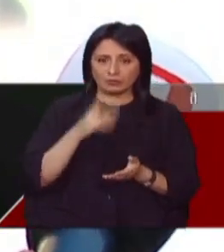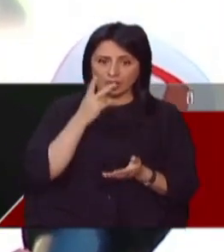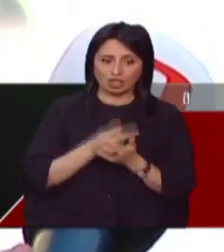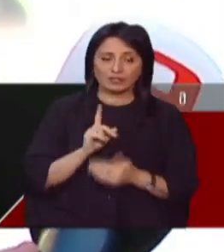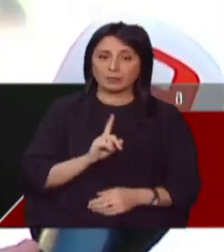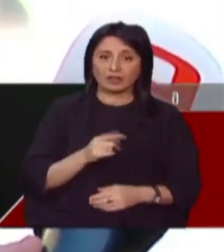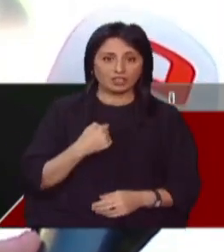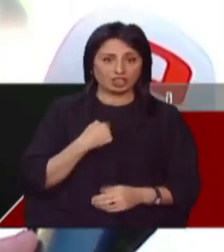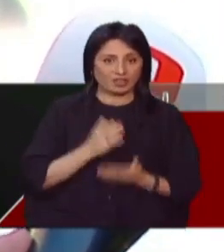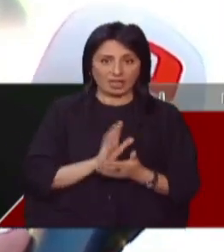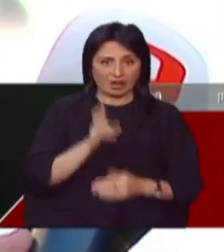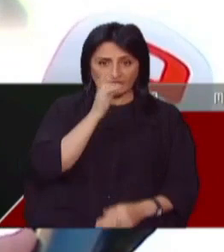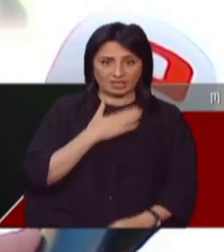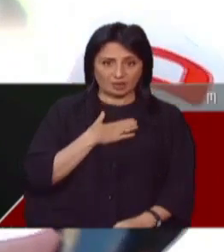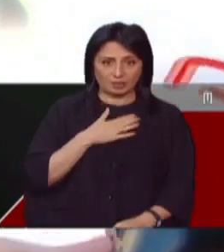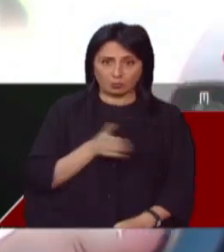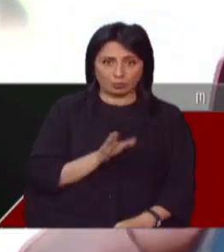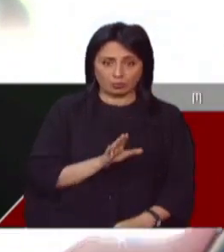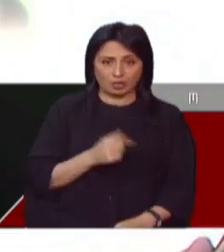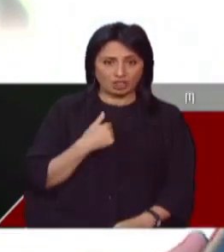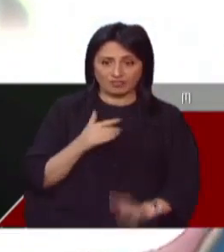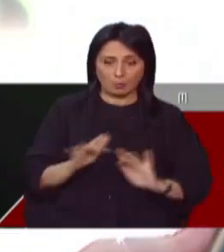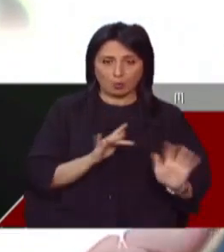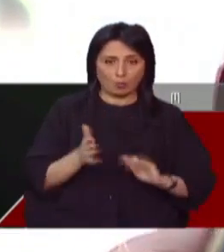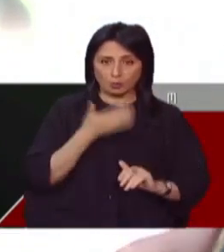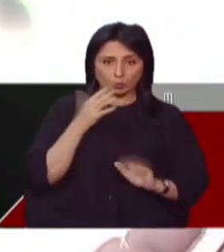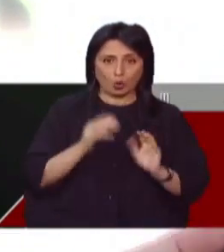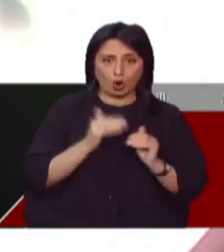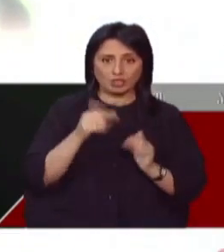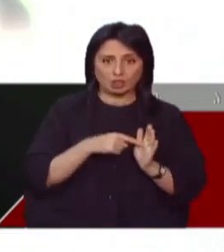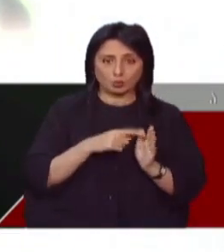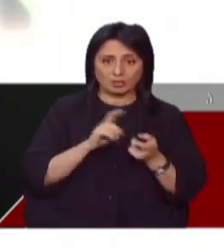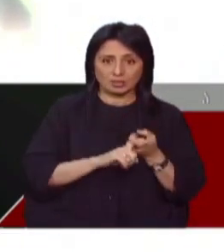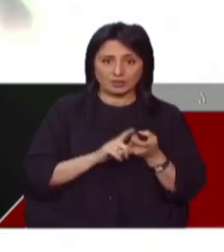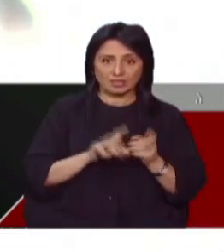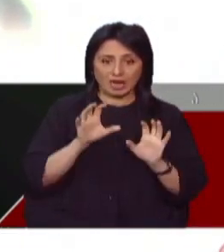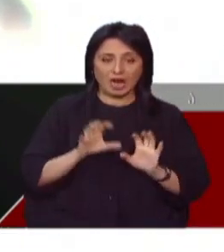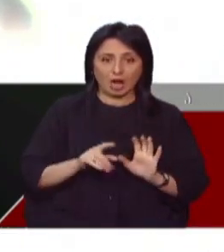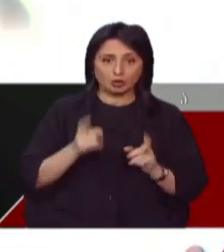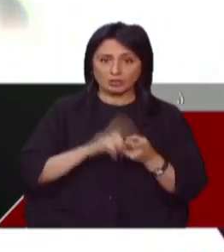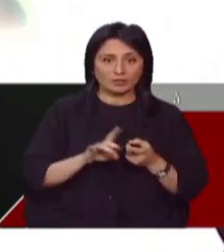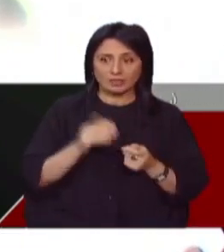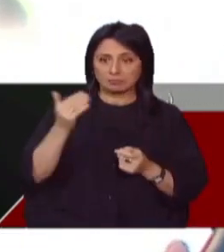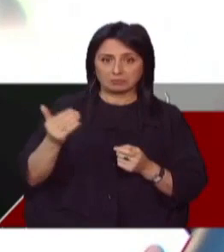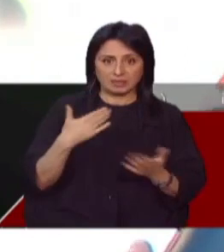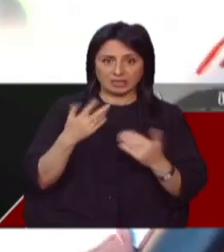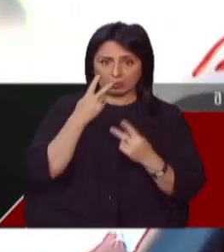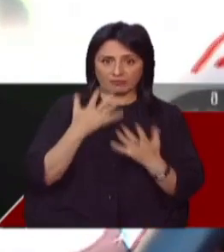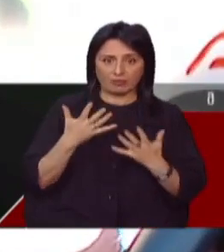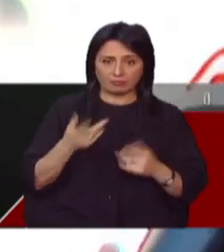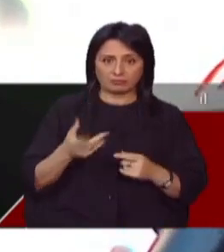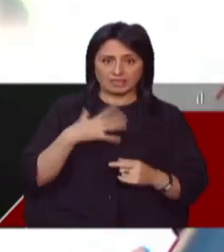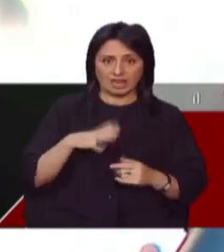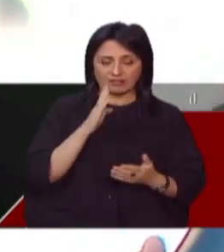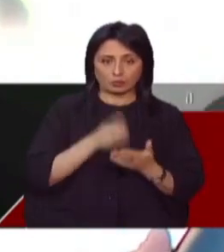რომ ჩვენ არ ვართ სახელმწიფო. ჩვენ არ მოქმედებთ კონსტიტუციის საფუძველზე და კანონების საფუძველზე. ეს არის მისი დამოკიდებულება